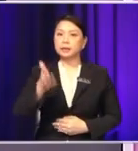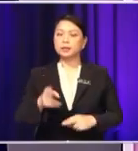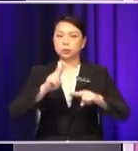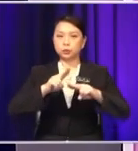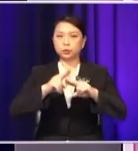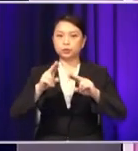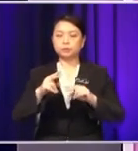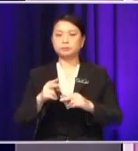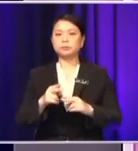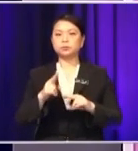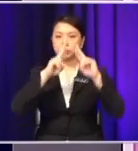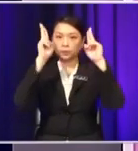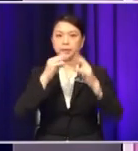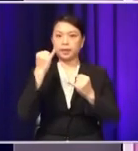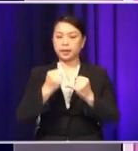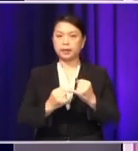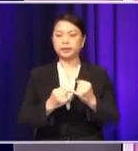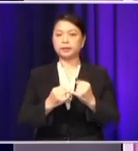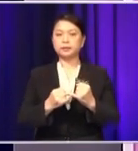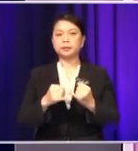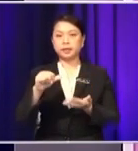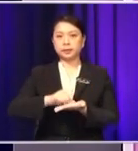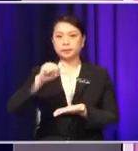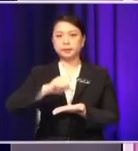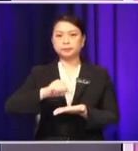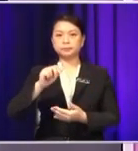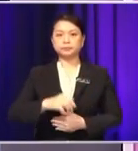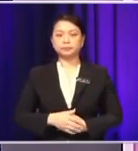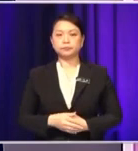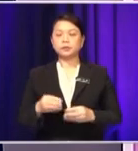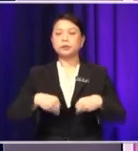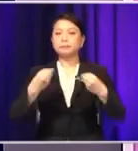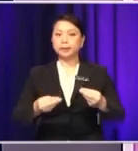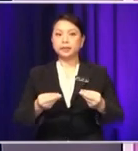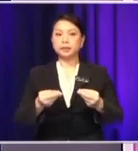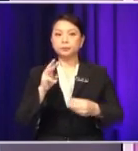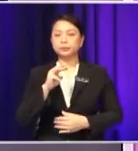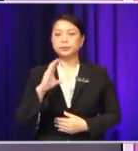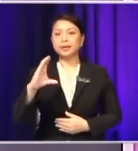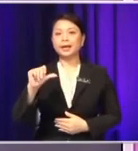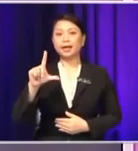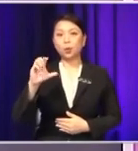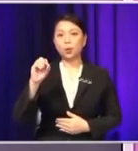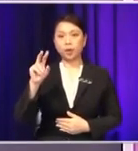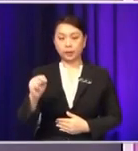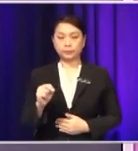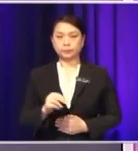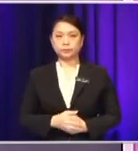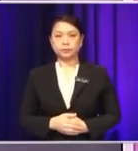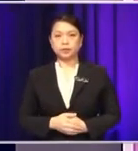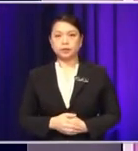ujian akhir sesi akademik. Dan bagi calon persendirian, mari saya maklumkan tadi, ya. Ini adalah